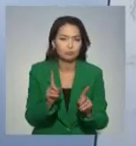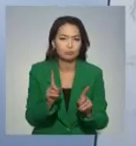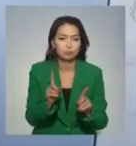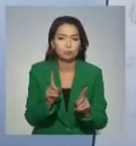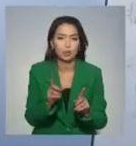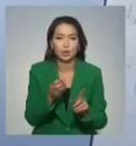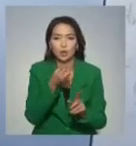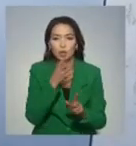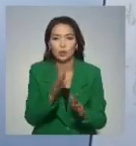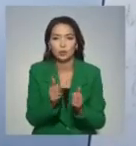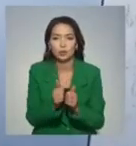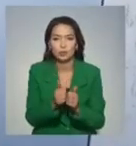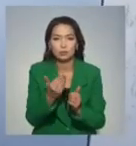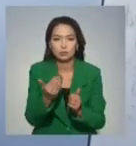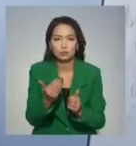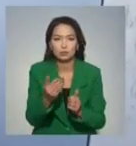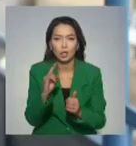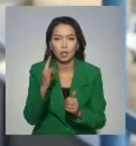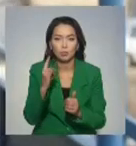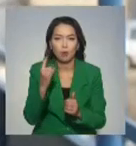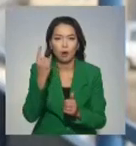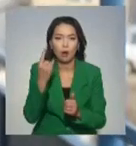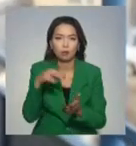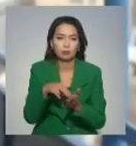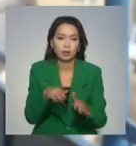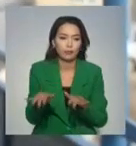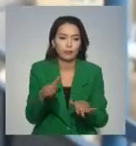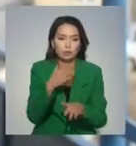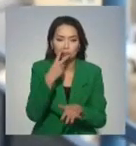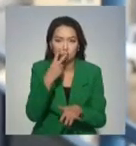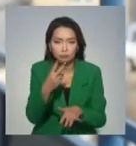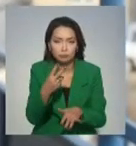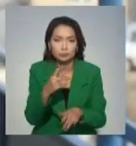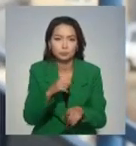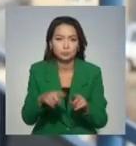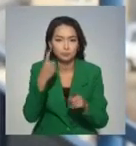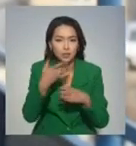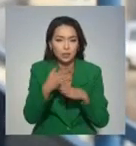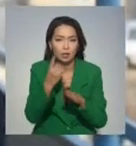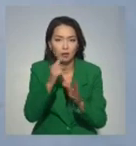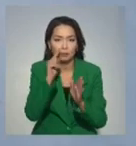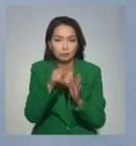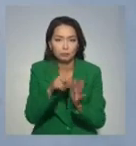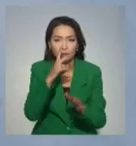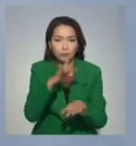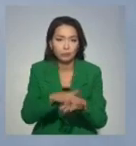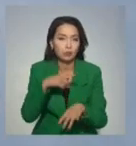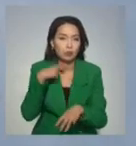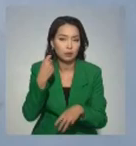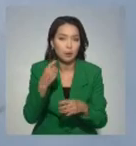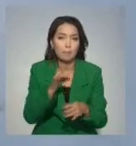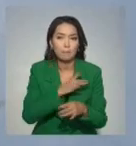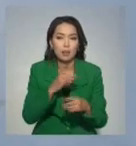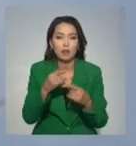привлек силуэт ребенка в окне без движения. Прибывшие на место полицейские разбили стекло. Войдя в квартиру, они обнаружили повешенными на бельевой